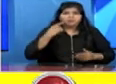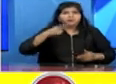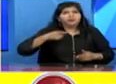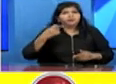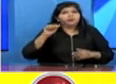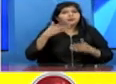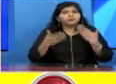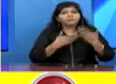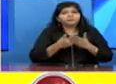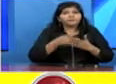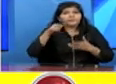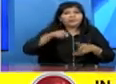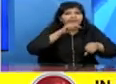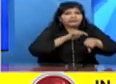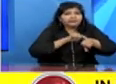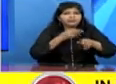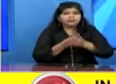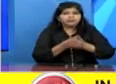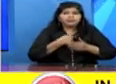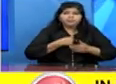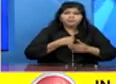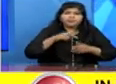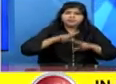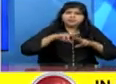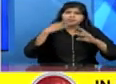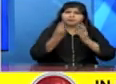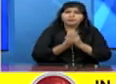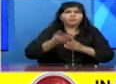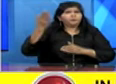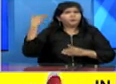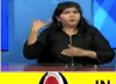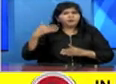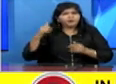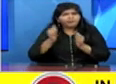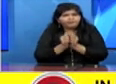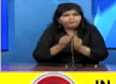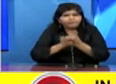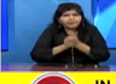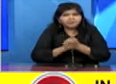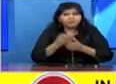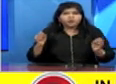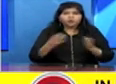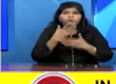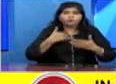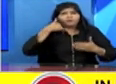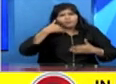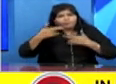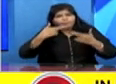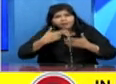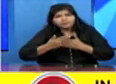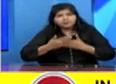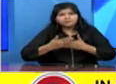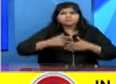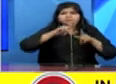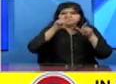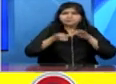वास्तव में यह समय अपने सभी पुराने सामाजिक रिश्तों में नई जान फूंकने का है, उन